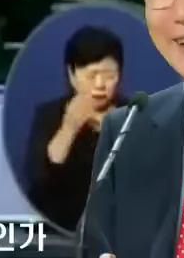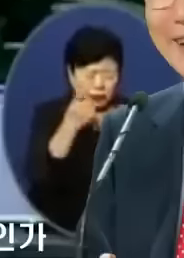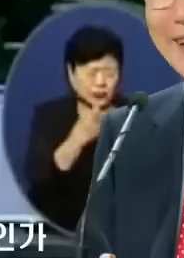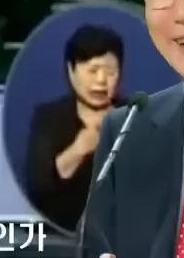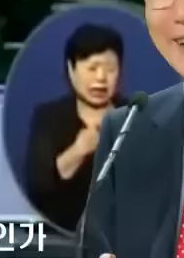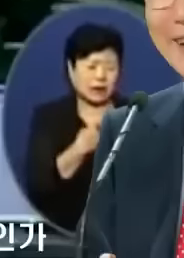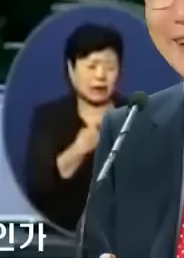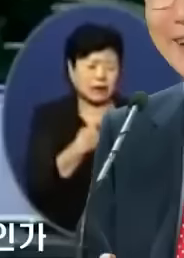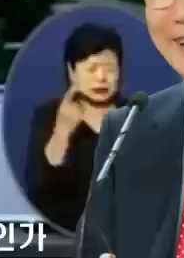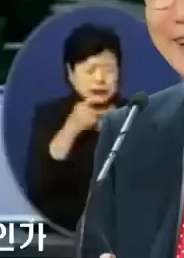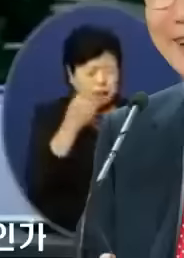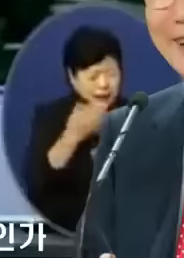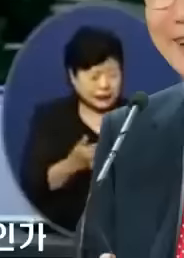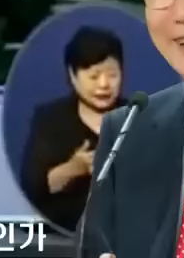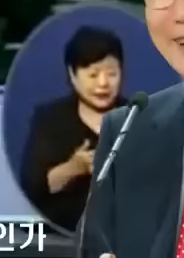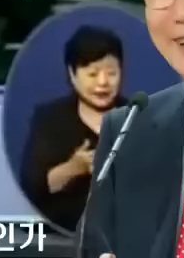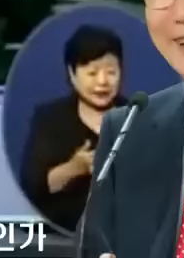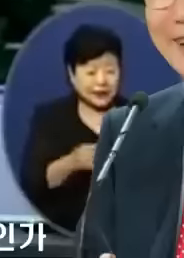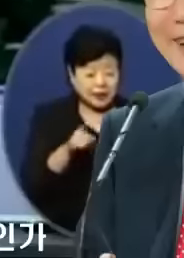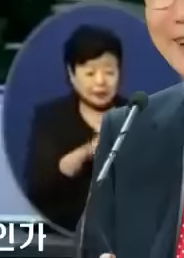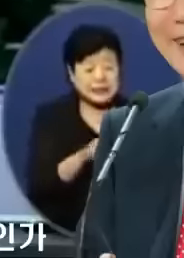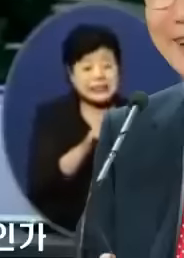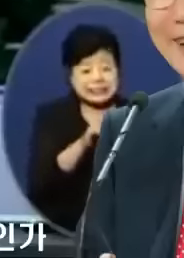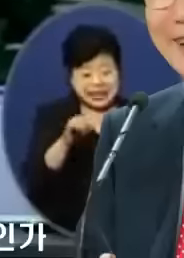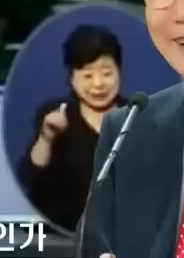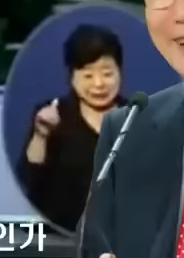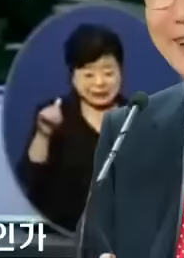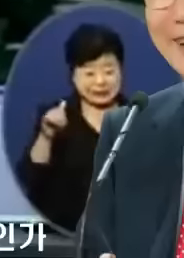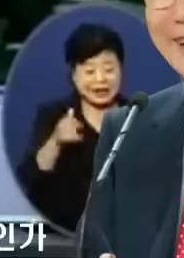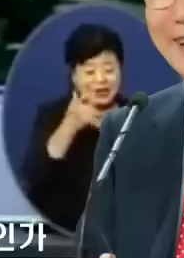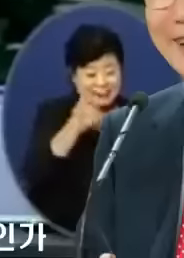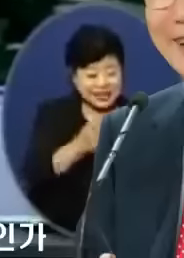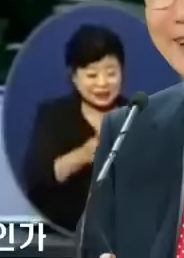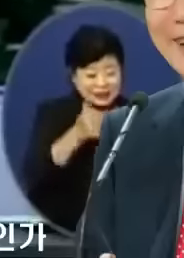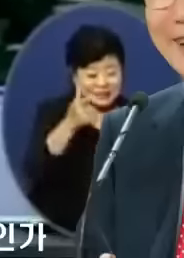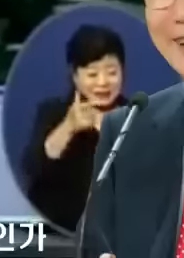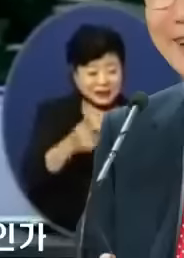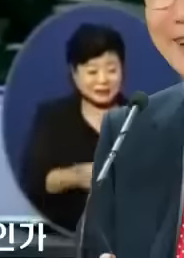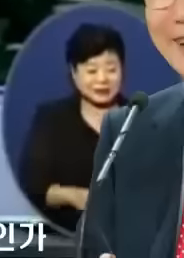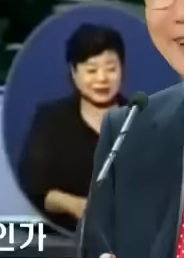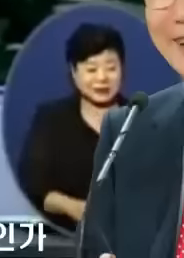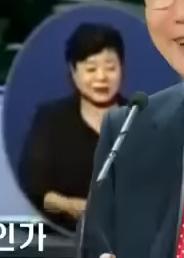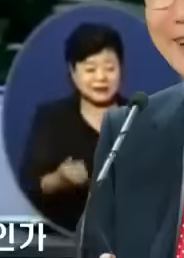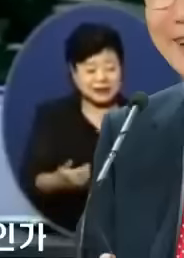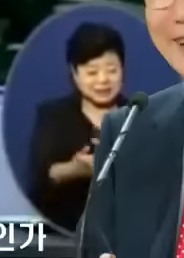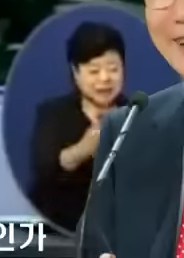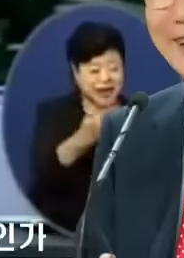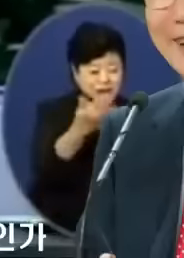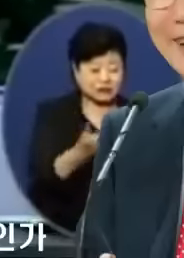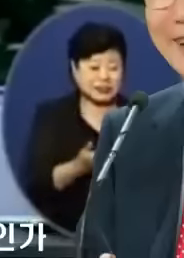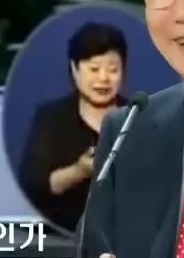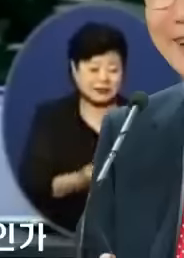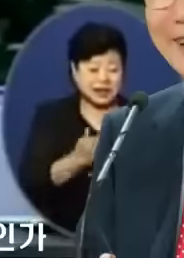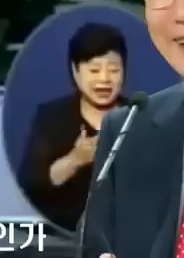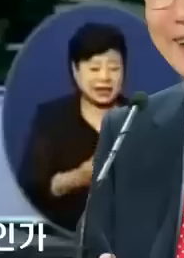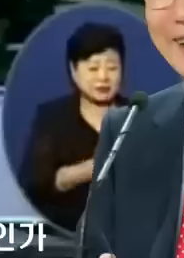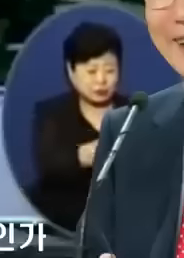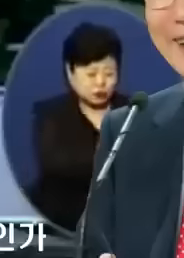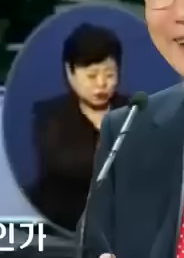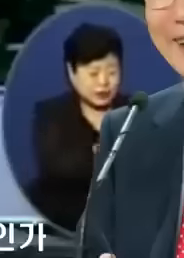고통을 당하고 상처를 입는데 믿는 사람은 예수님이 면역이 되어 있기 때문에 그 예수님의